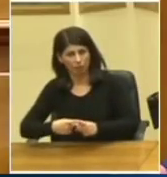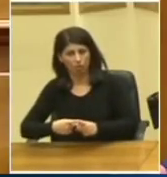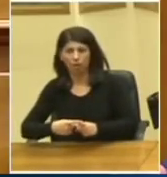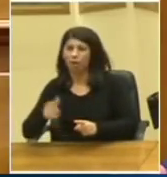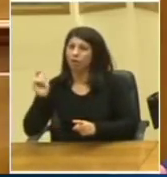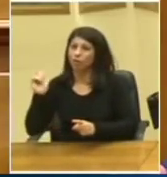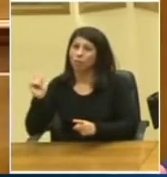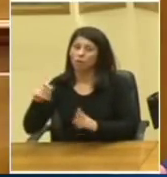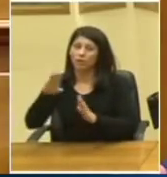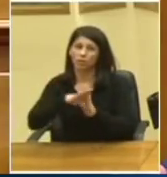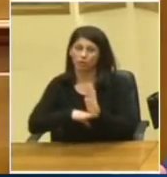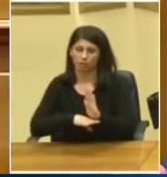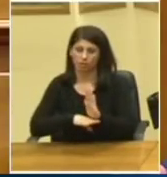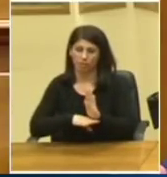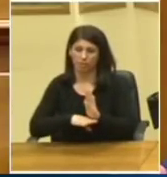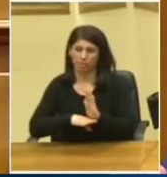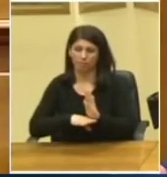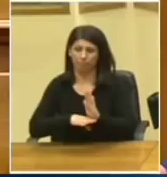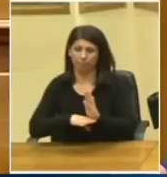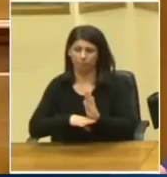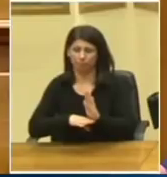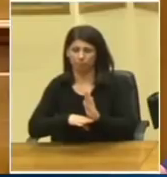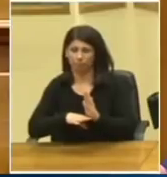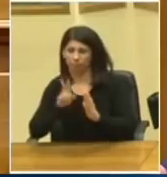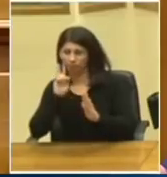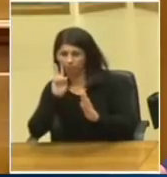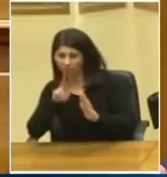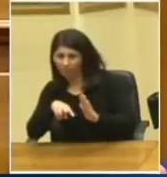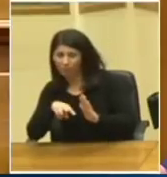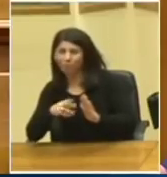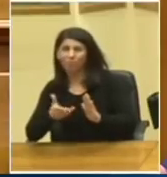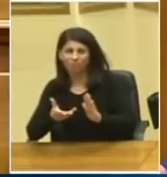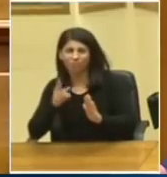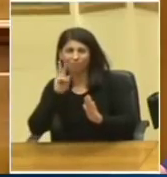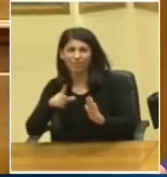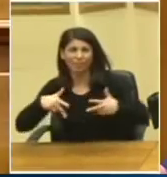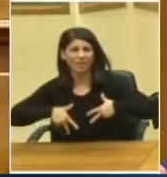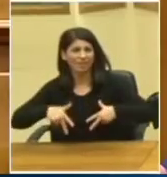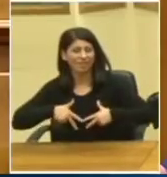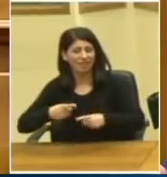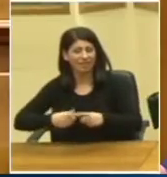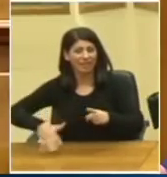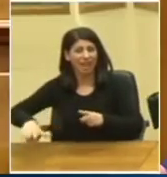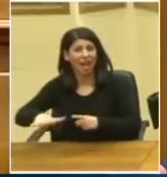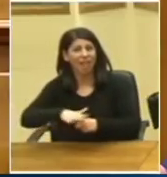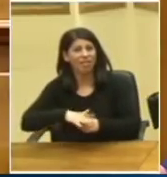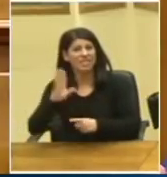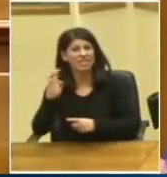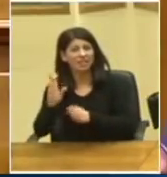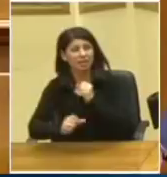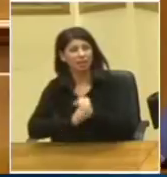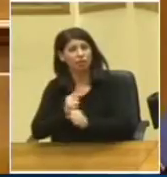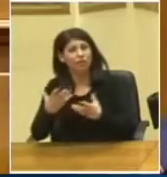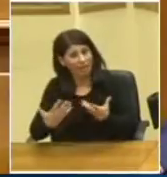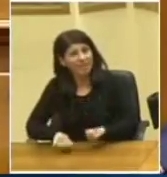πολιτικό σύστημα που γνωρίσαμε να κυβερνά τη χώρα για 40 χρόνια και πλέον, είχε πολλαπλώς την ευκαιρία